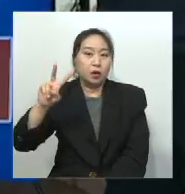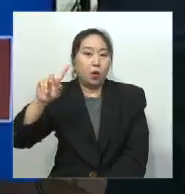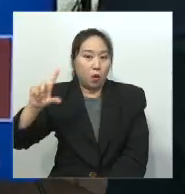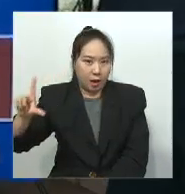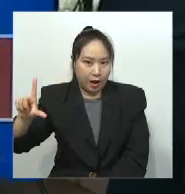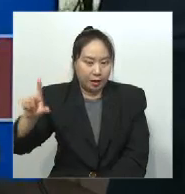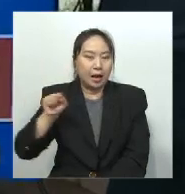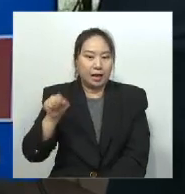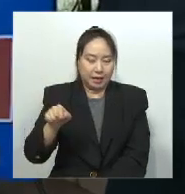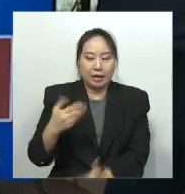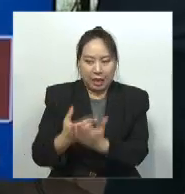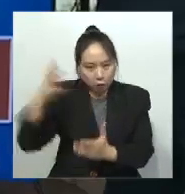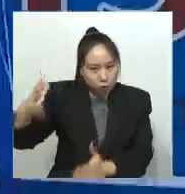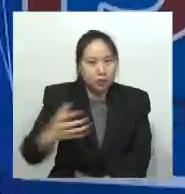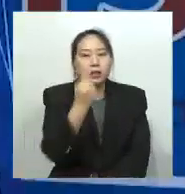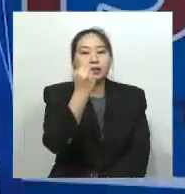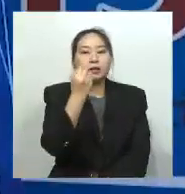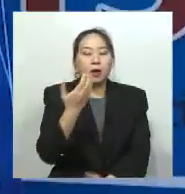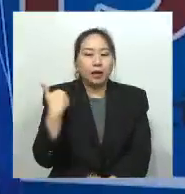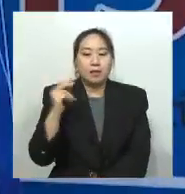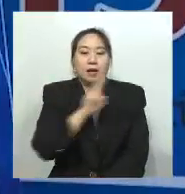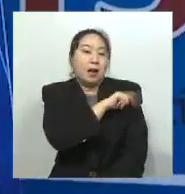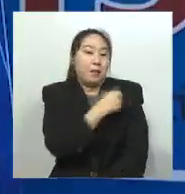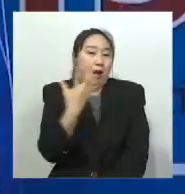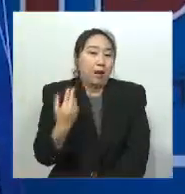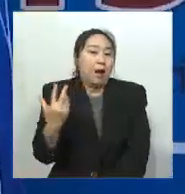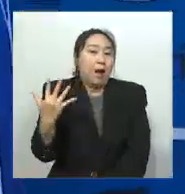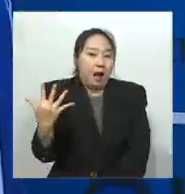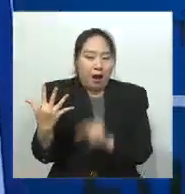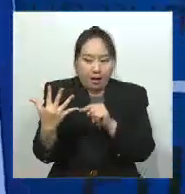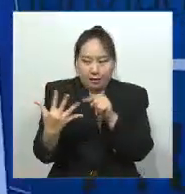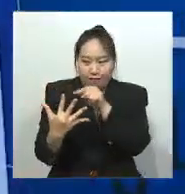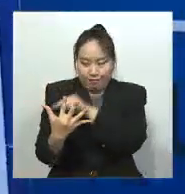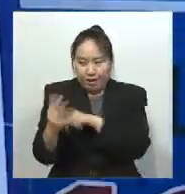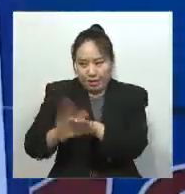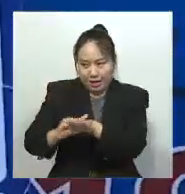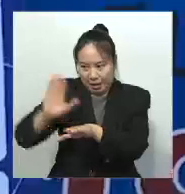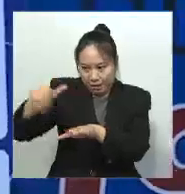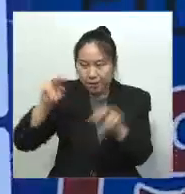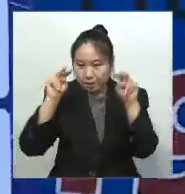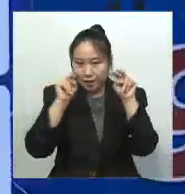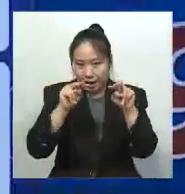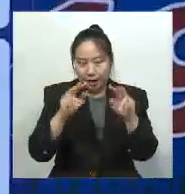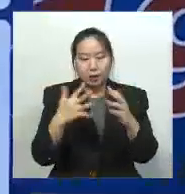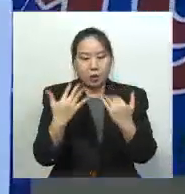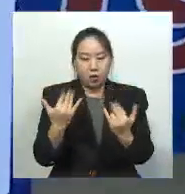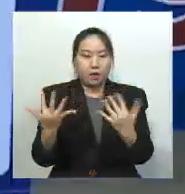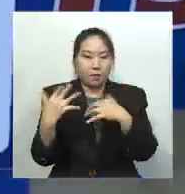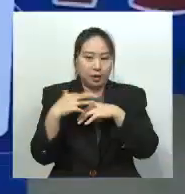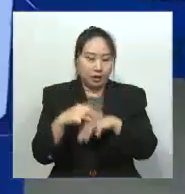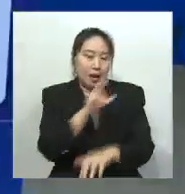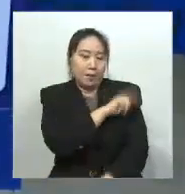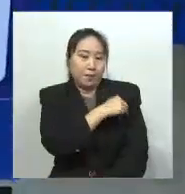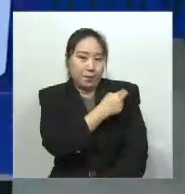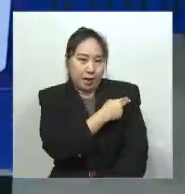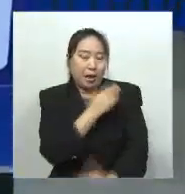าทและเข้าข่ายยึดทรัพย์ด้วยส่วนแพทย์อีก5รายนะคะถูกหมายเรียกให้มาเป็นพยานขณะนี้ได้ประสานแ